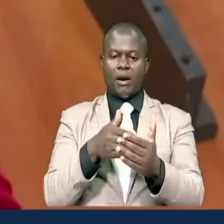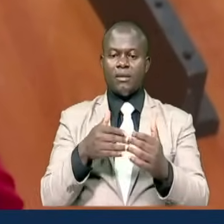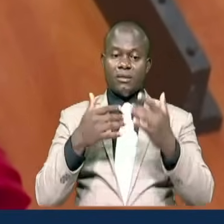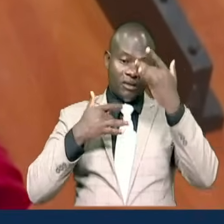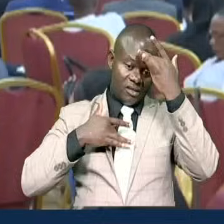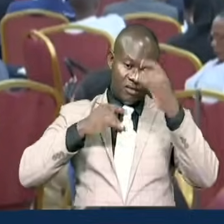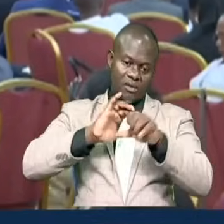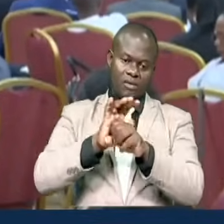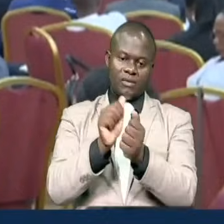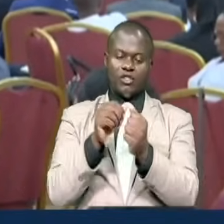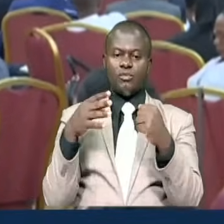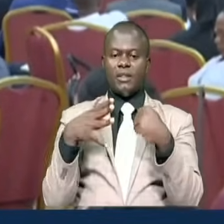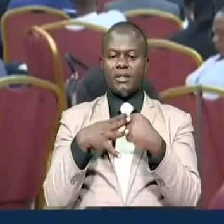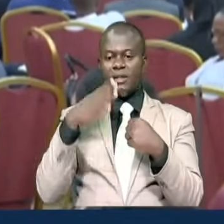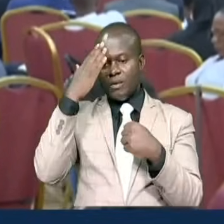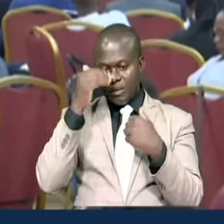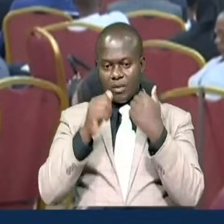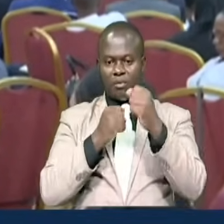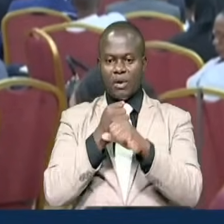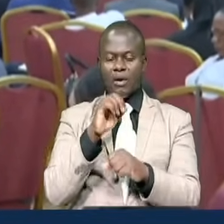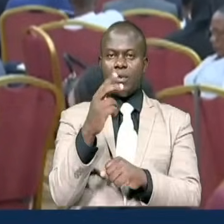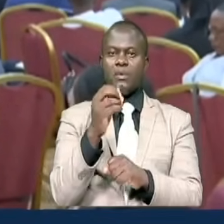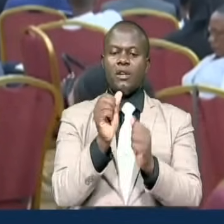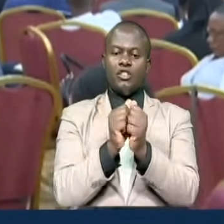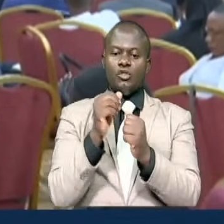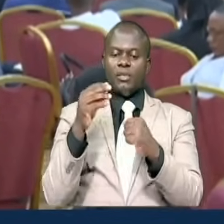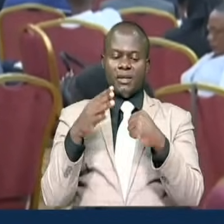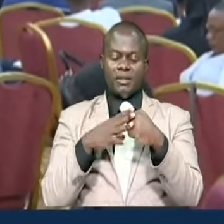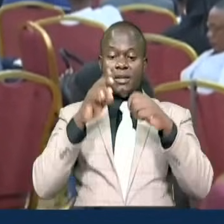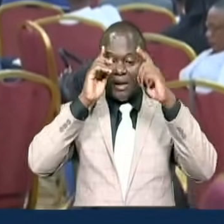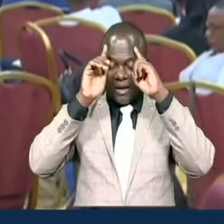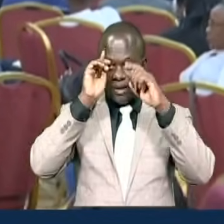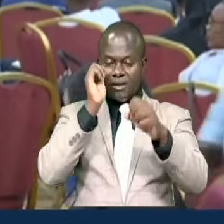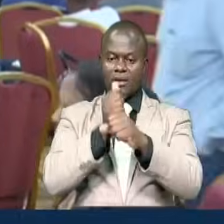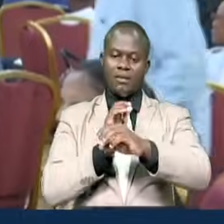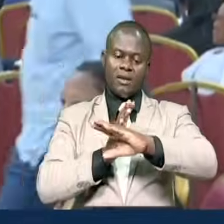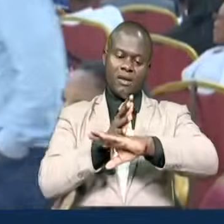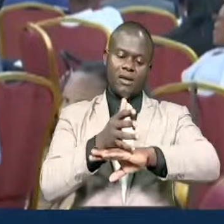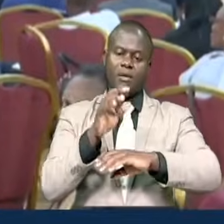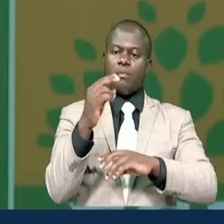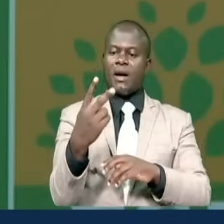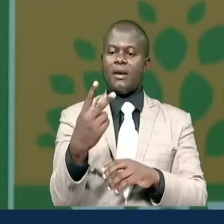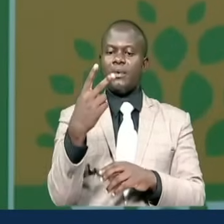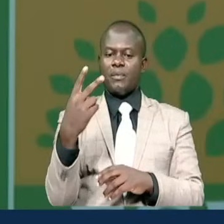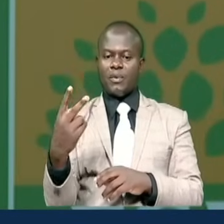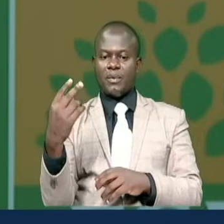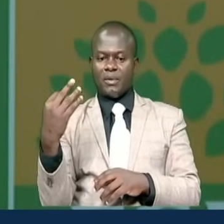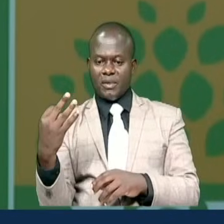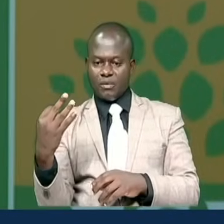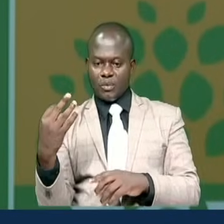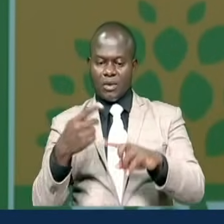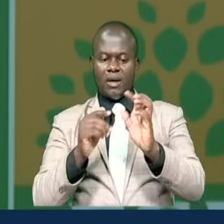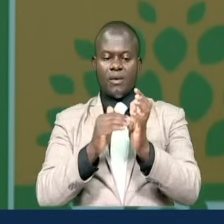cya COVID-19 kuko muri 2019 hari hahanzwe imirimo ibihumbi 223